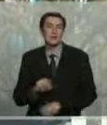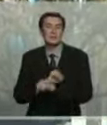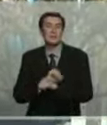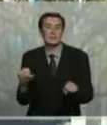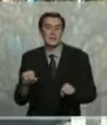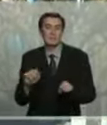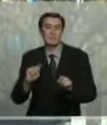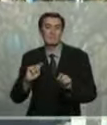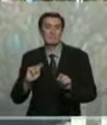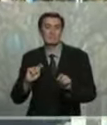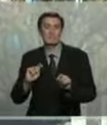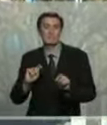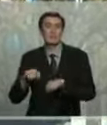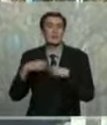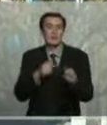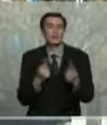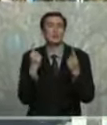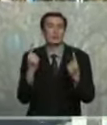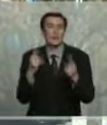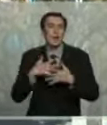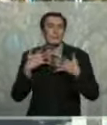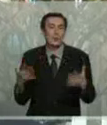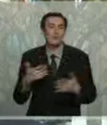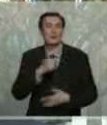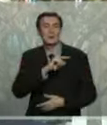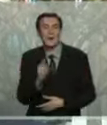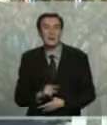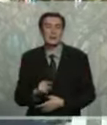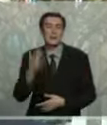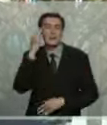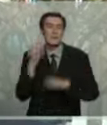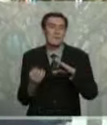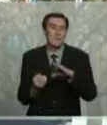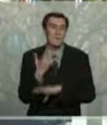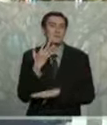транспортировать огромные объемы газа, нефти